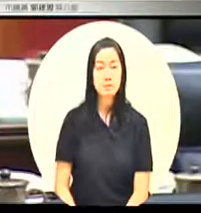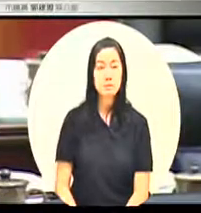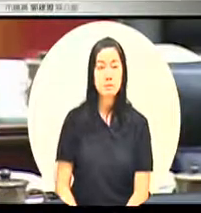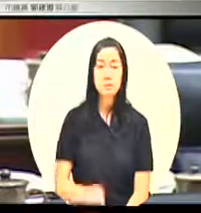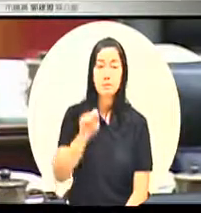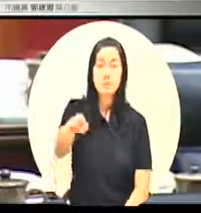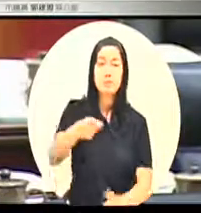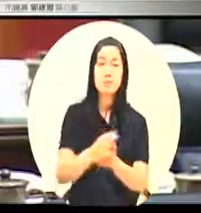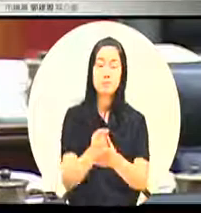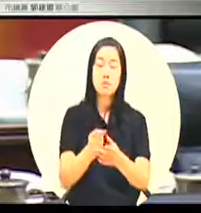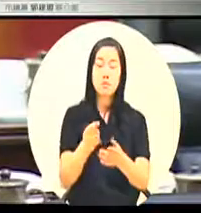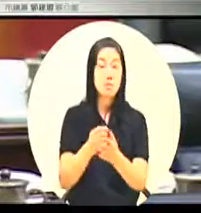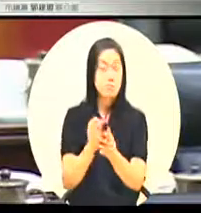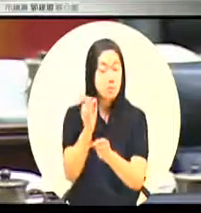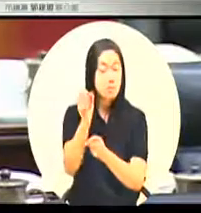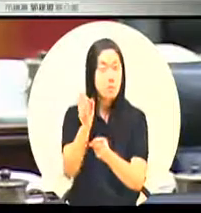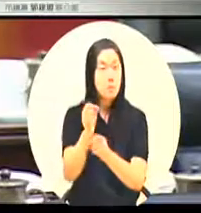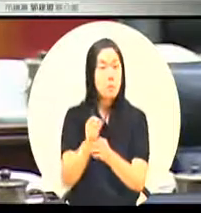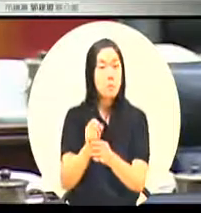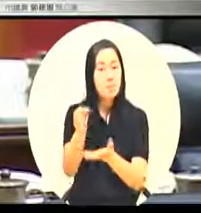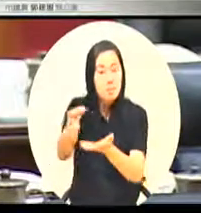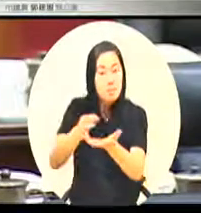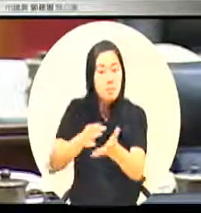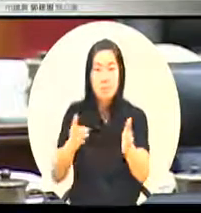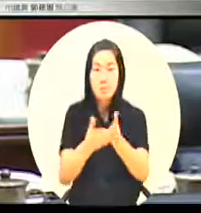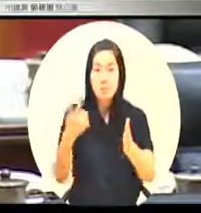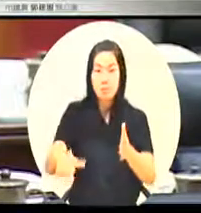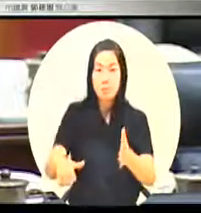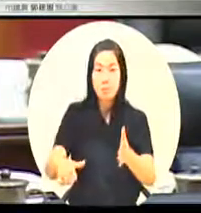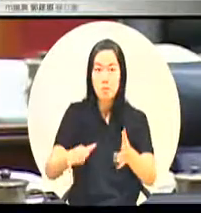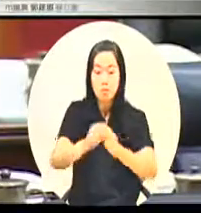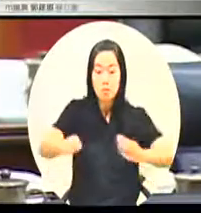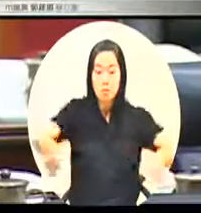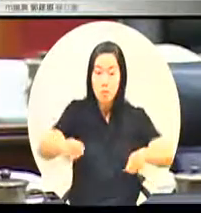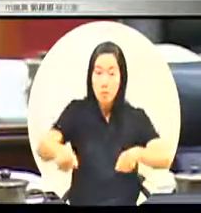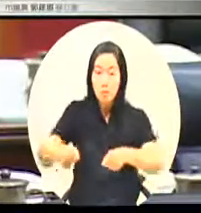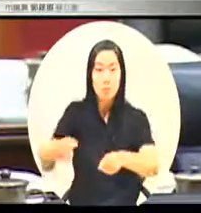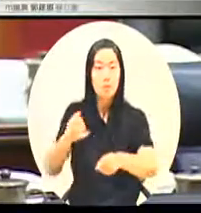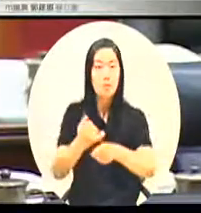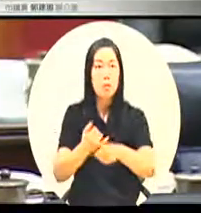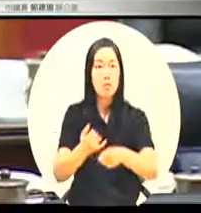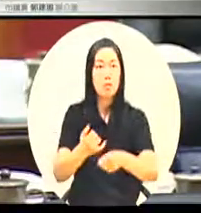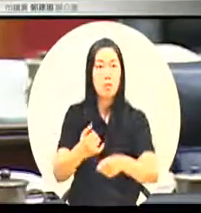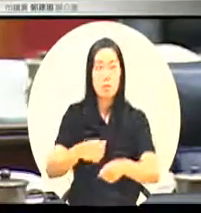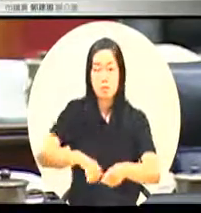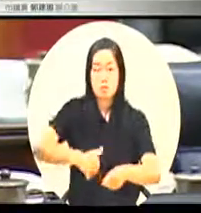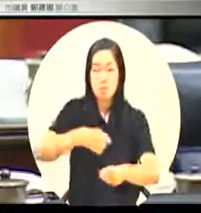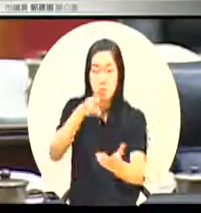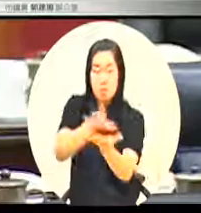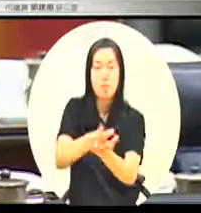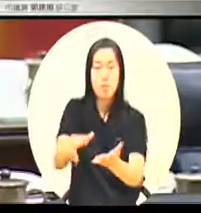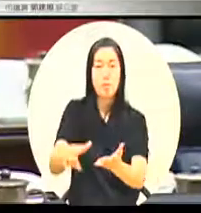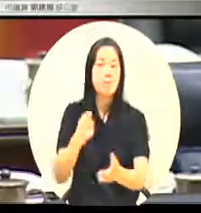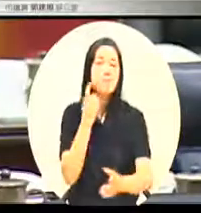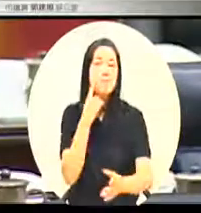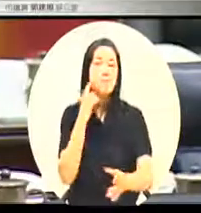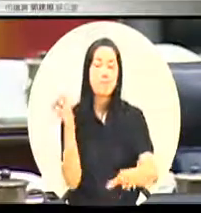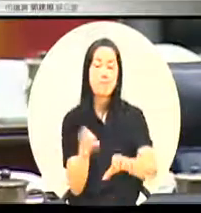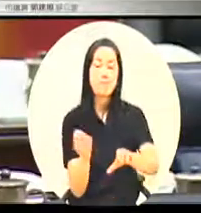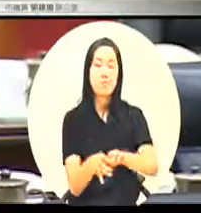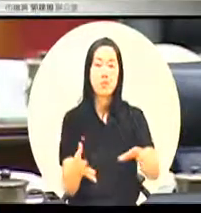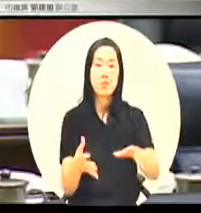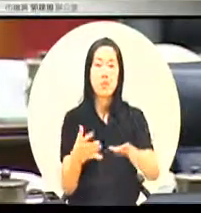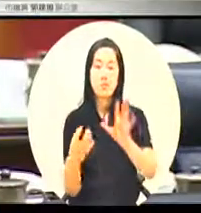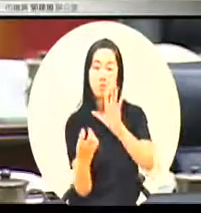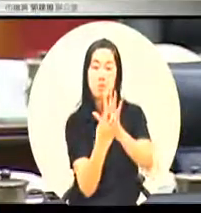怎啊？伊偷这个，伊买嘛，啊伊阁助。他就可以，他实善厂商，他就直接套这假这个标